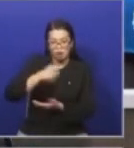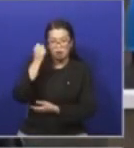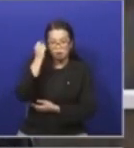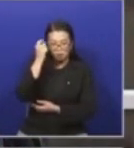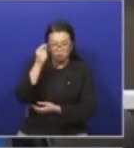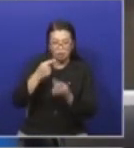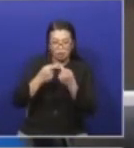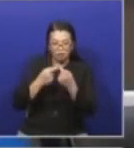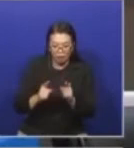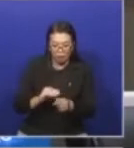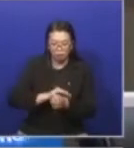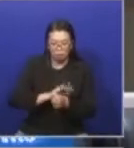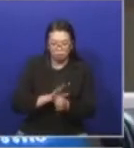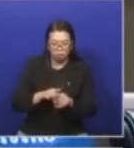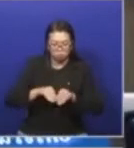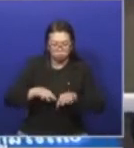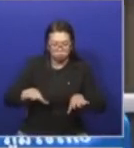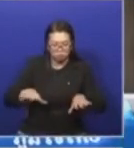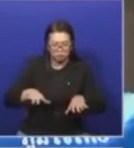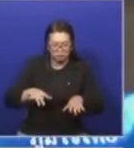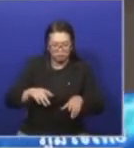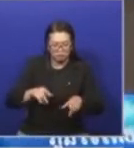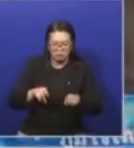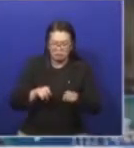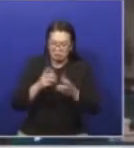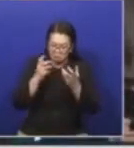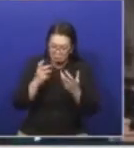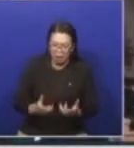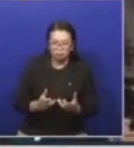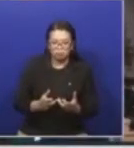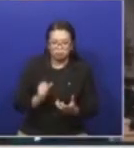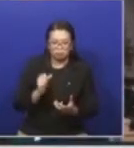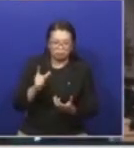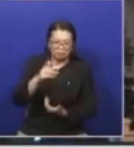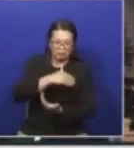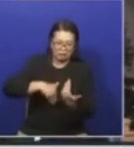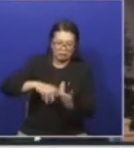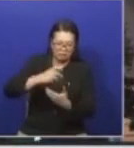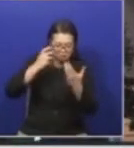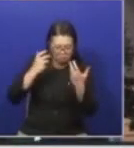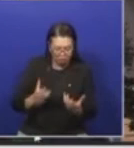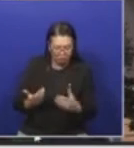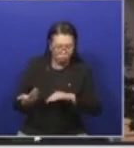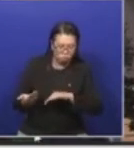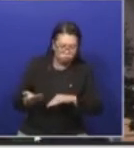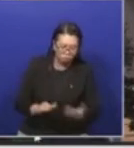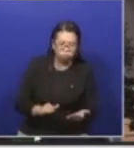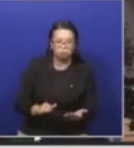ต่หลังจากนั้นเหตุการณ์โควิดเริ่มตึงเครียดสถานการณ์ทางเศรษฐกิจโถมทับจนวันนี้พี่น้องประชาชนทุก